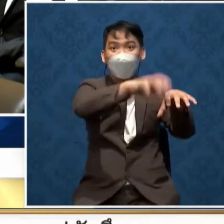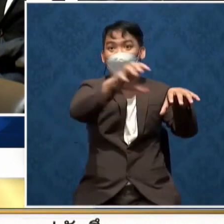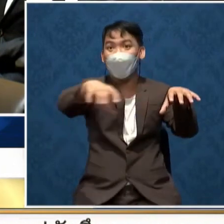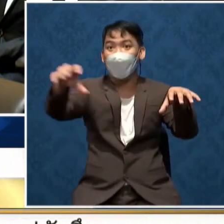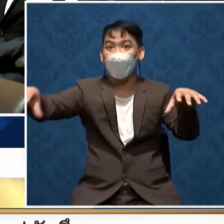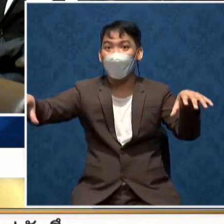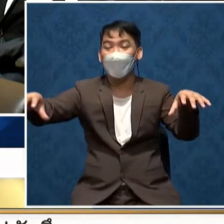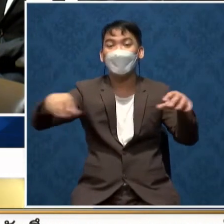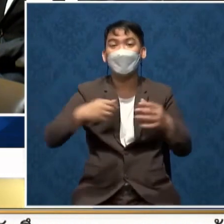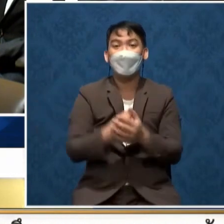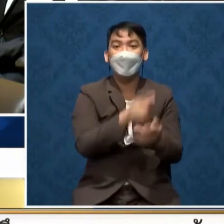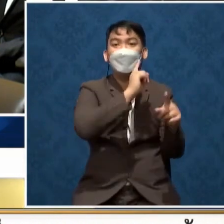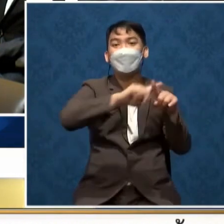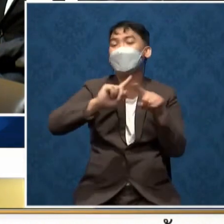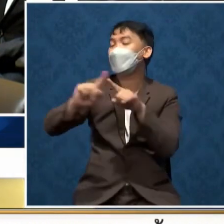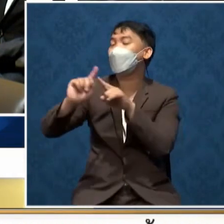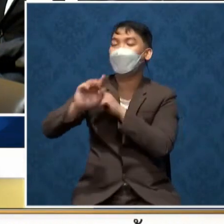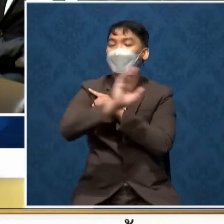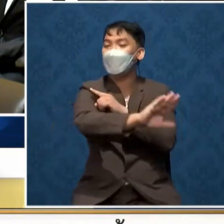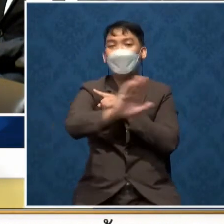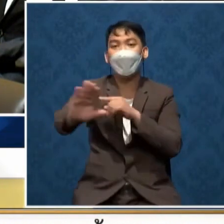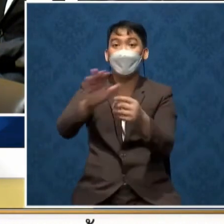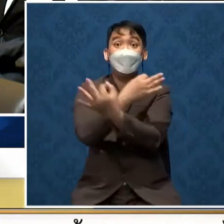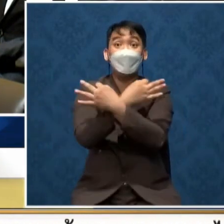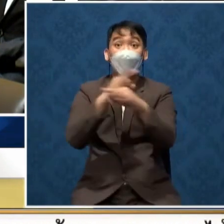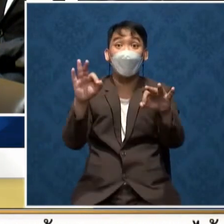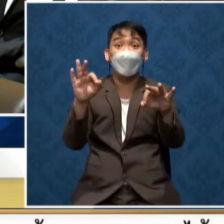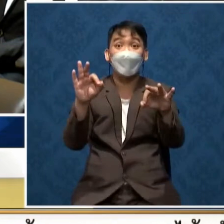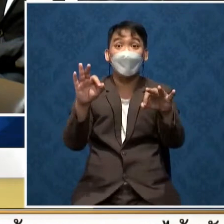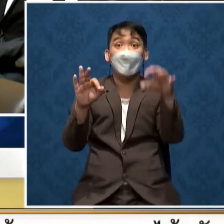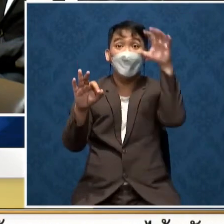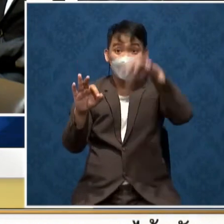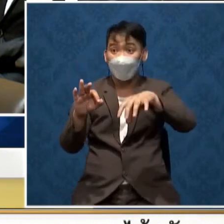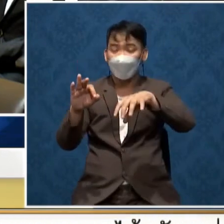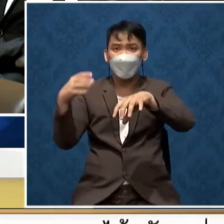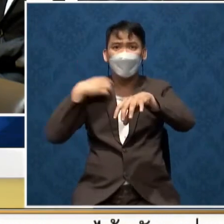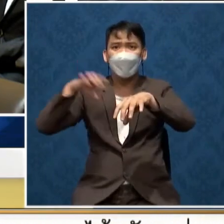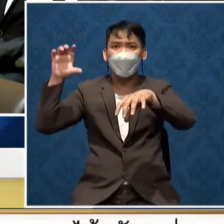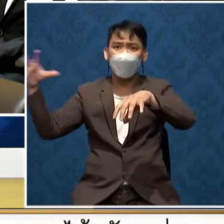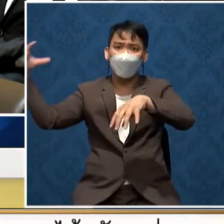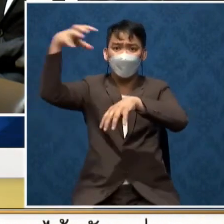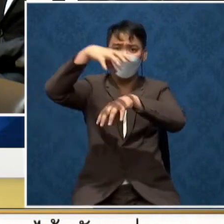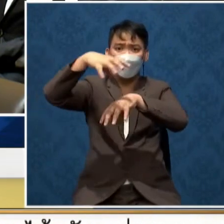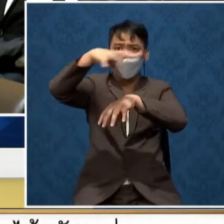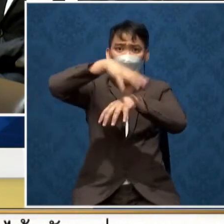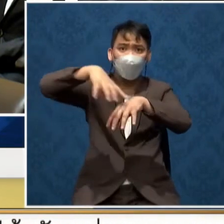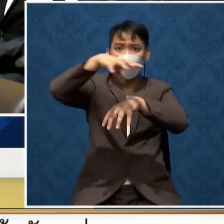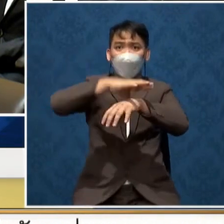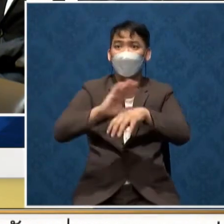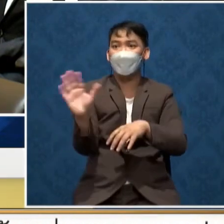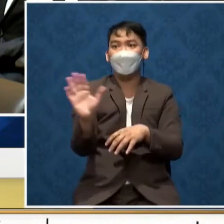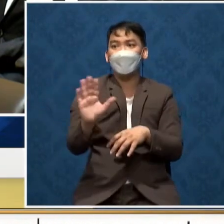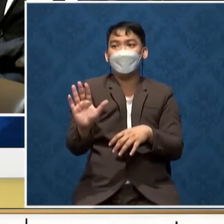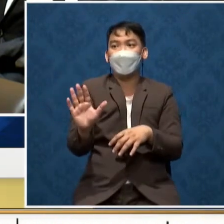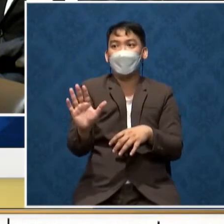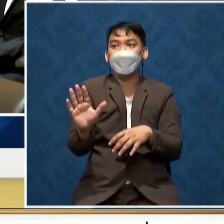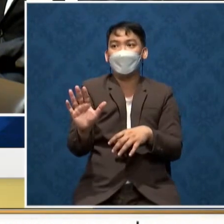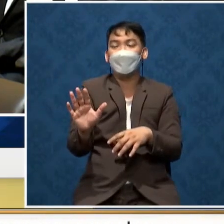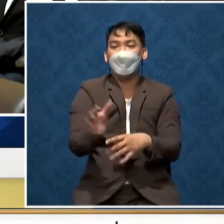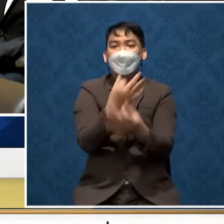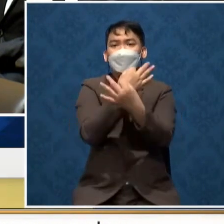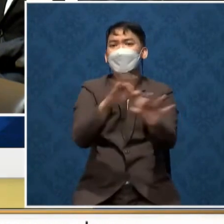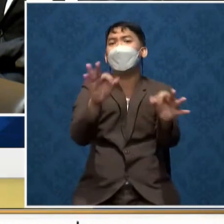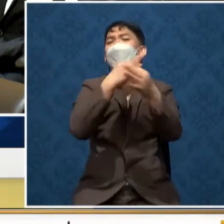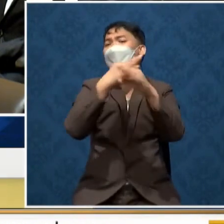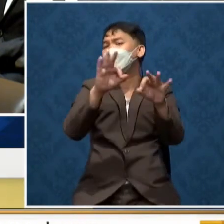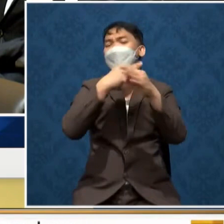องค์กร อิสระนะครับเพื่อให้หน่วยงานองค์กรอิสระเหล่านี้ได้สามารถ